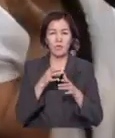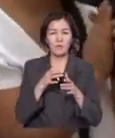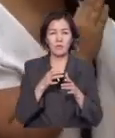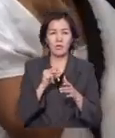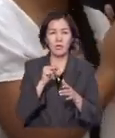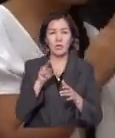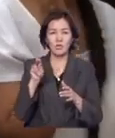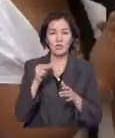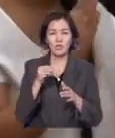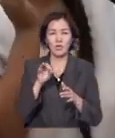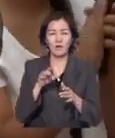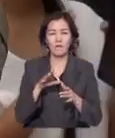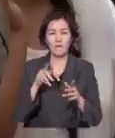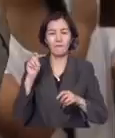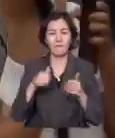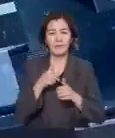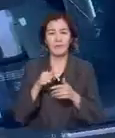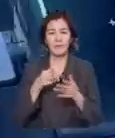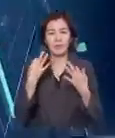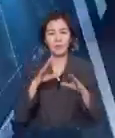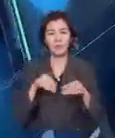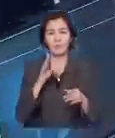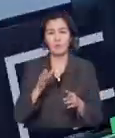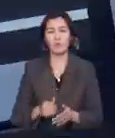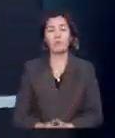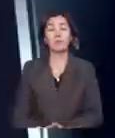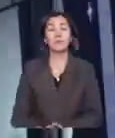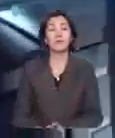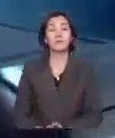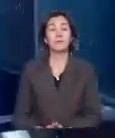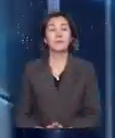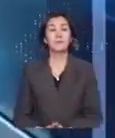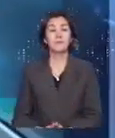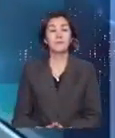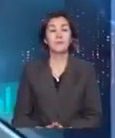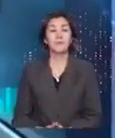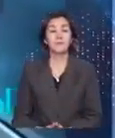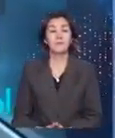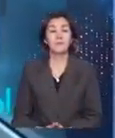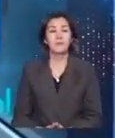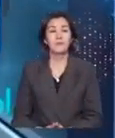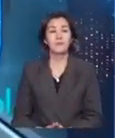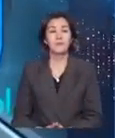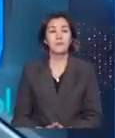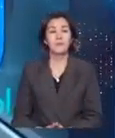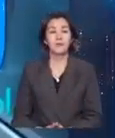Шехов фестиваліне жолдама алмақ. Құрманжан Қасымжанұлы, Жандос Өмірбай, Жетісу арнасы.